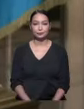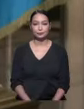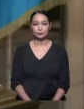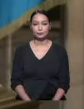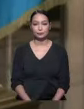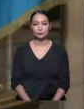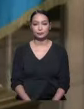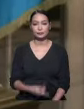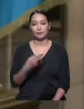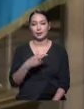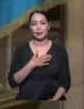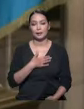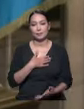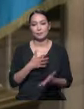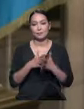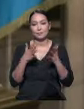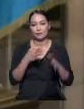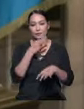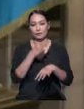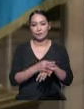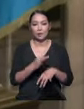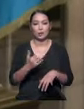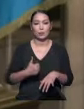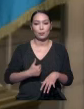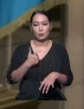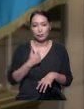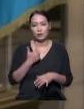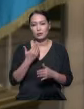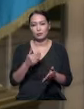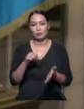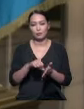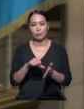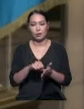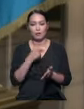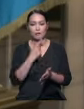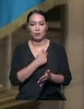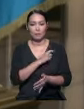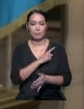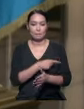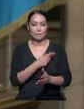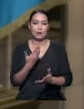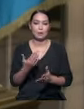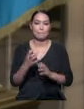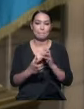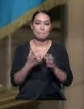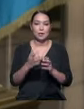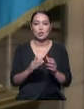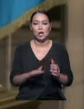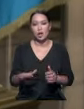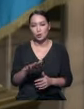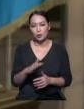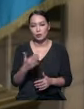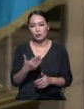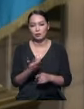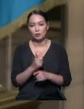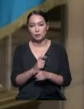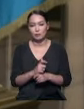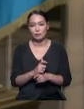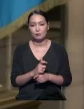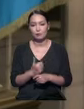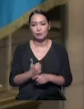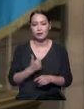Для меня большая ответственность и гордость представлять вооруженные силы на международной арене. Я очень горда этим,